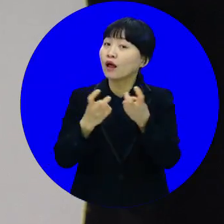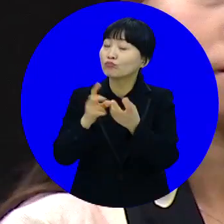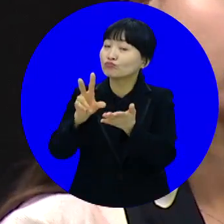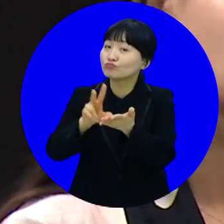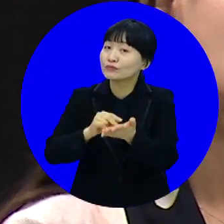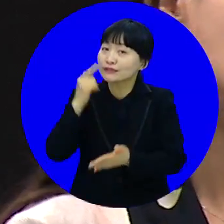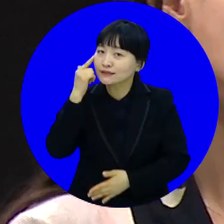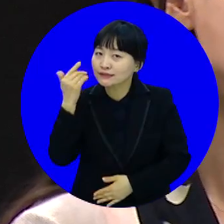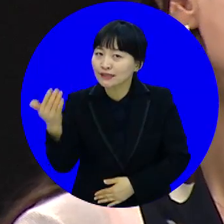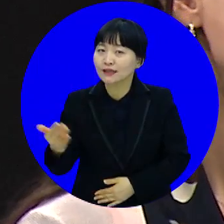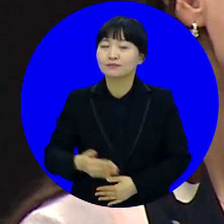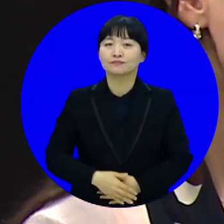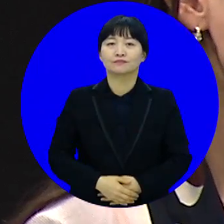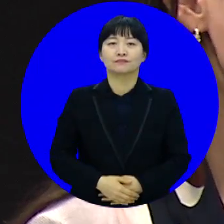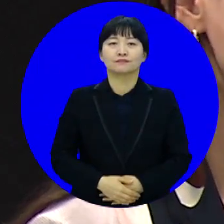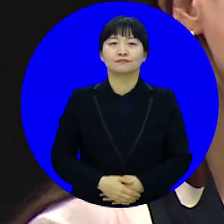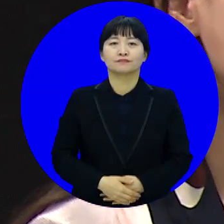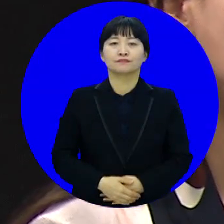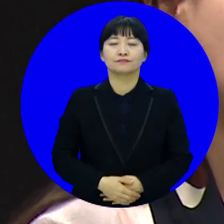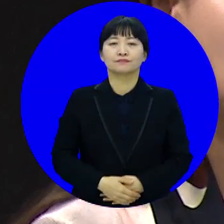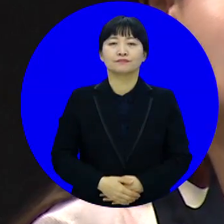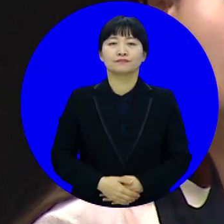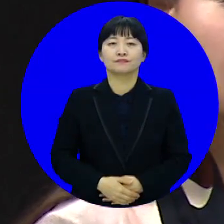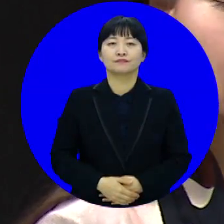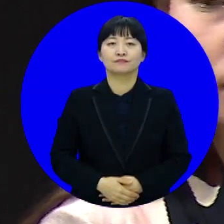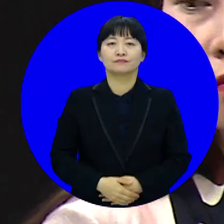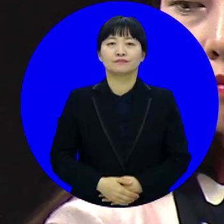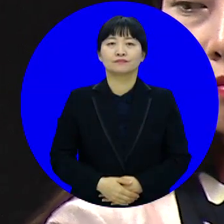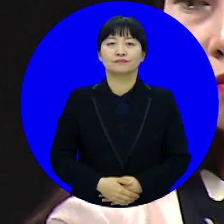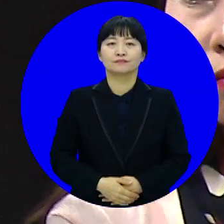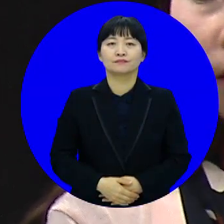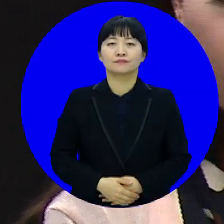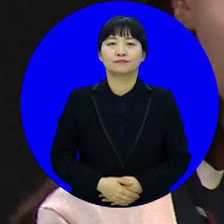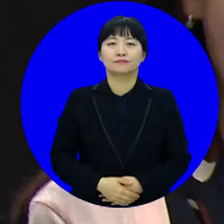씨입니다. 어떤 문제가 있나요?